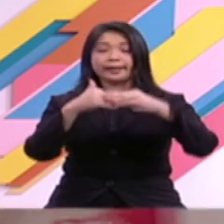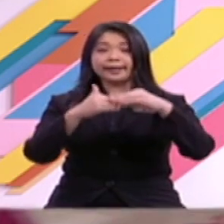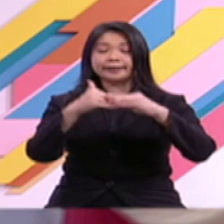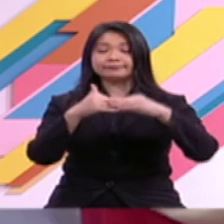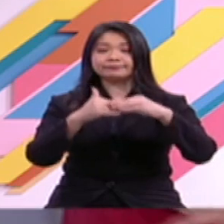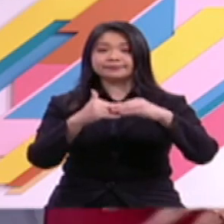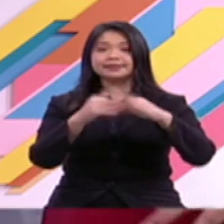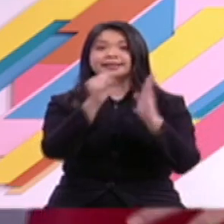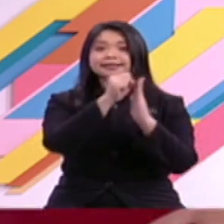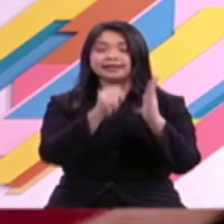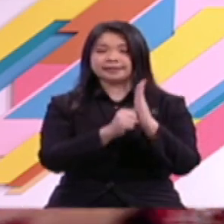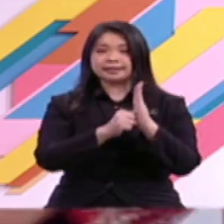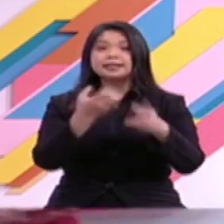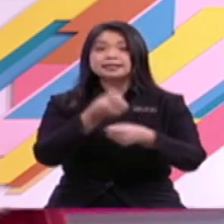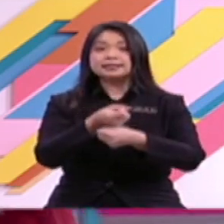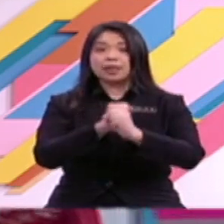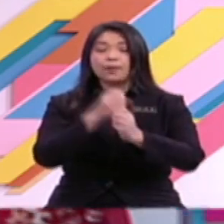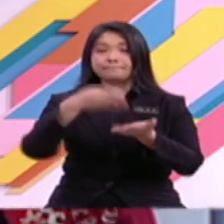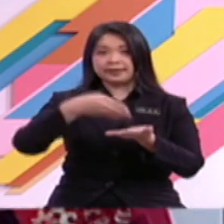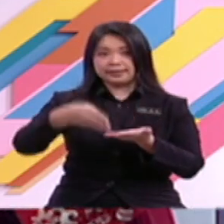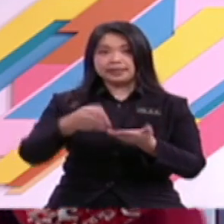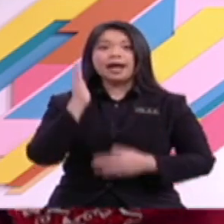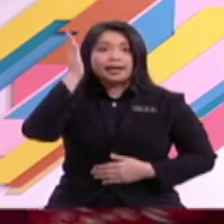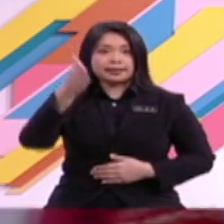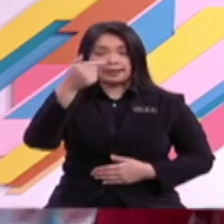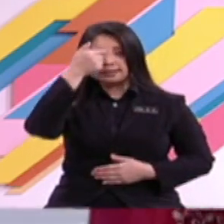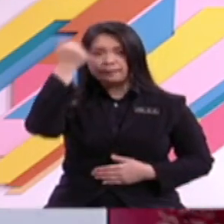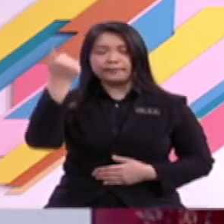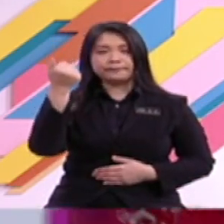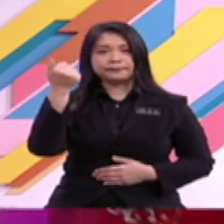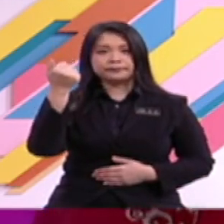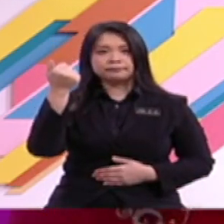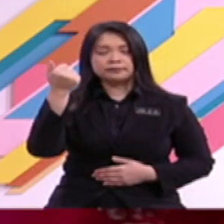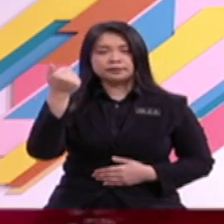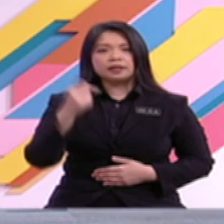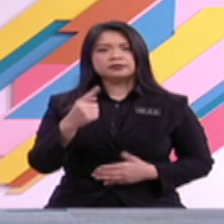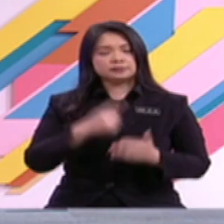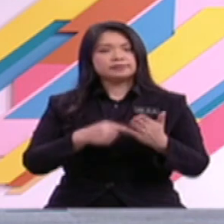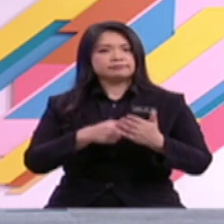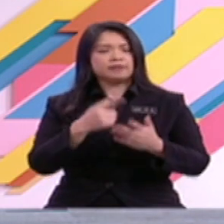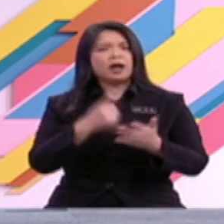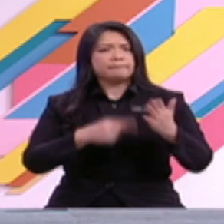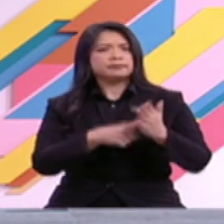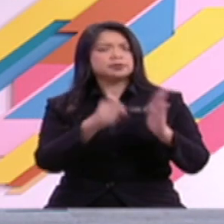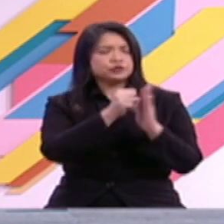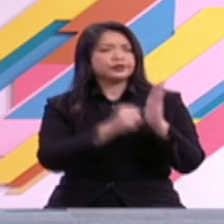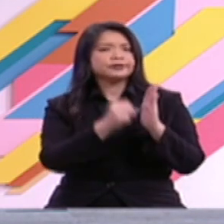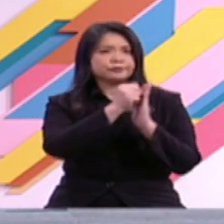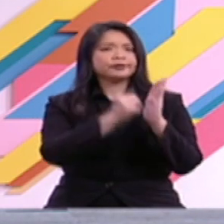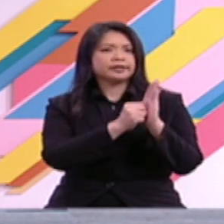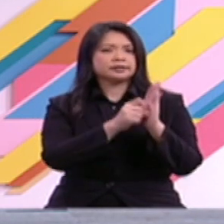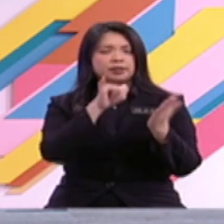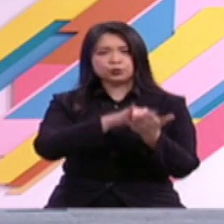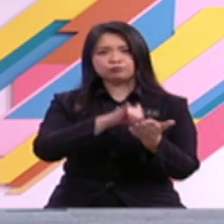sewa-beli oke seakan menyebabk ndak dulu sebenarnya cara itu ialah